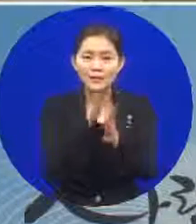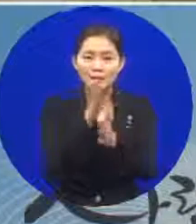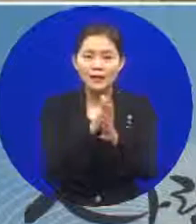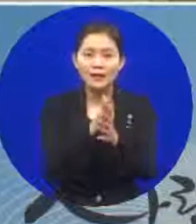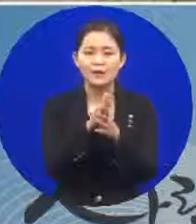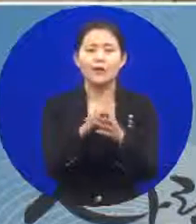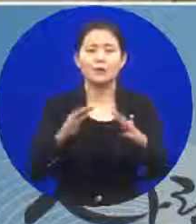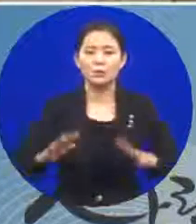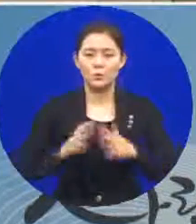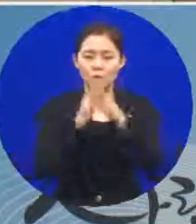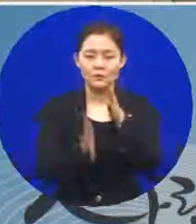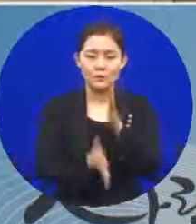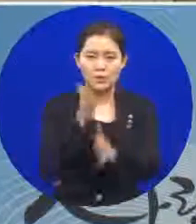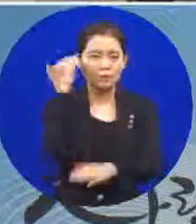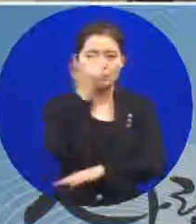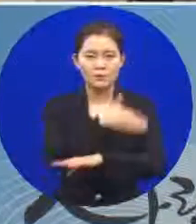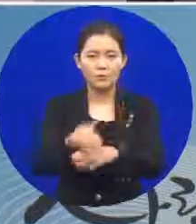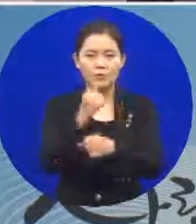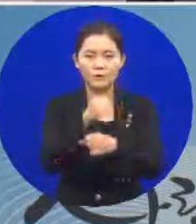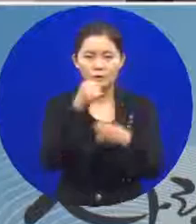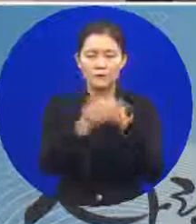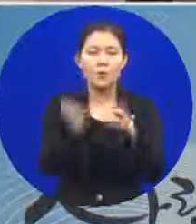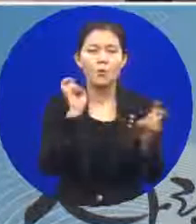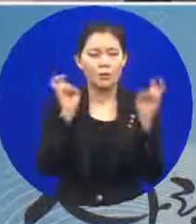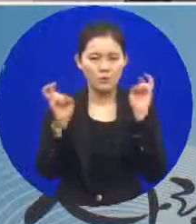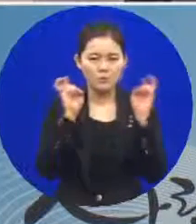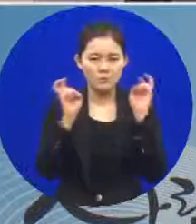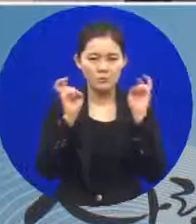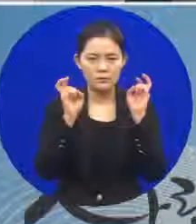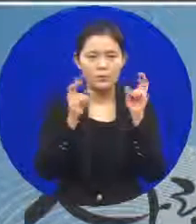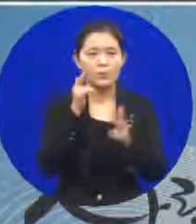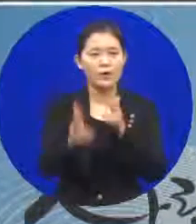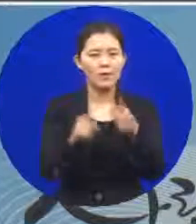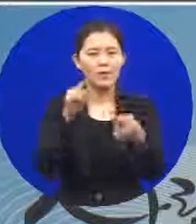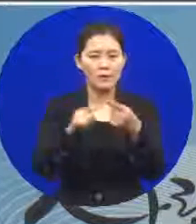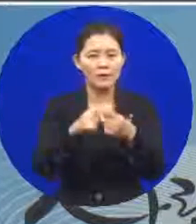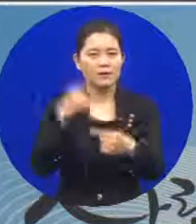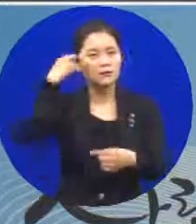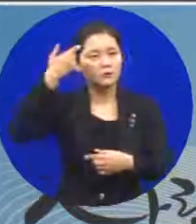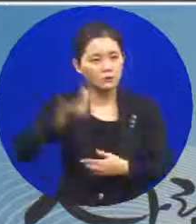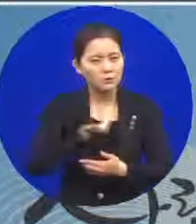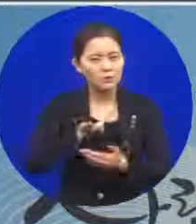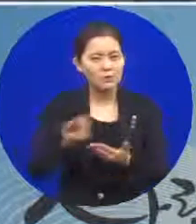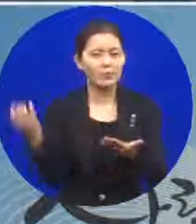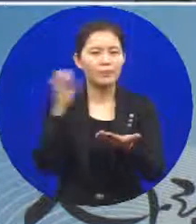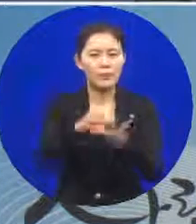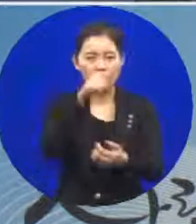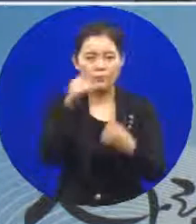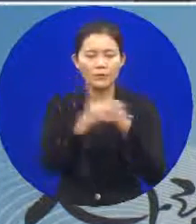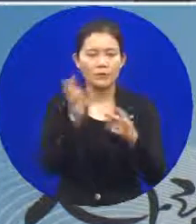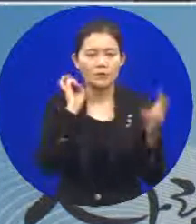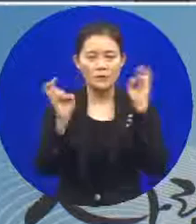용인시가 장기적인 도시계획을 수립하면서 관내 기업체들의 의견을 반영하기로 했습니다. 도시기본계획 결정